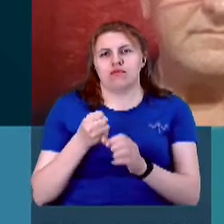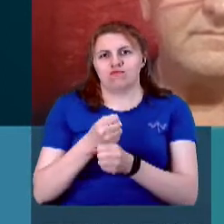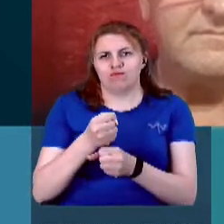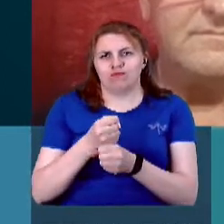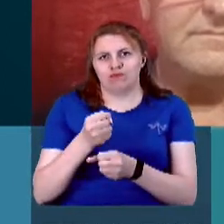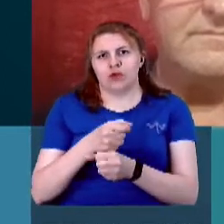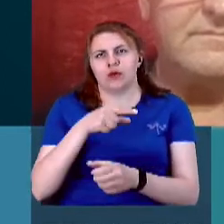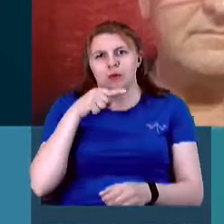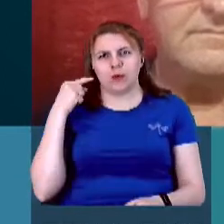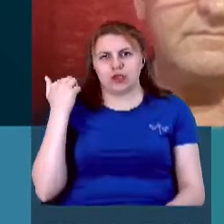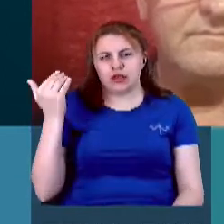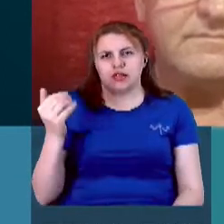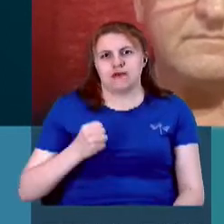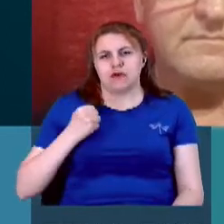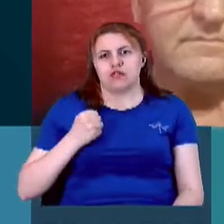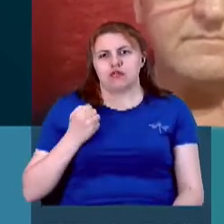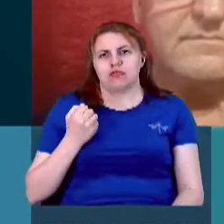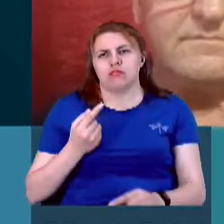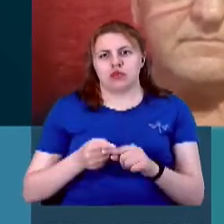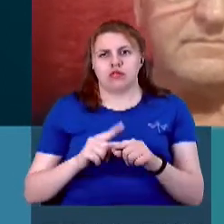І саме її громадська позиція